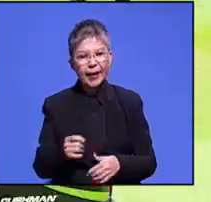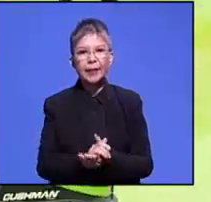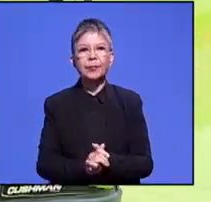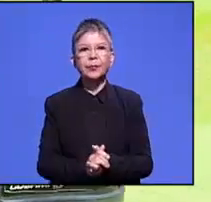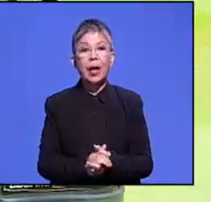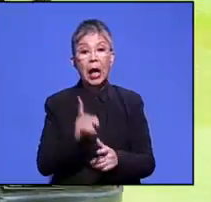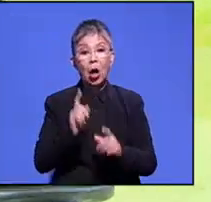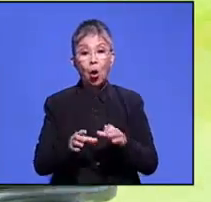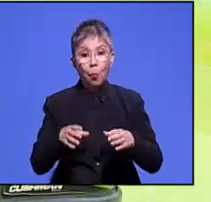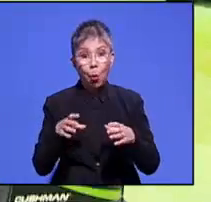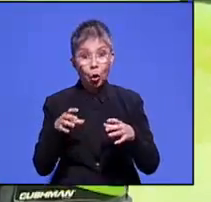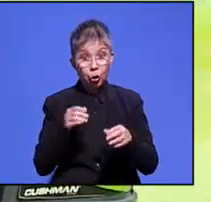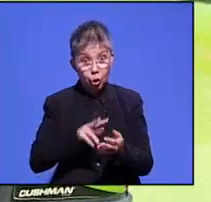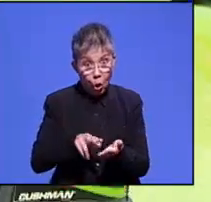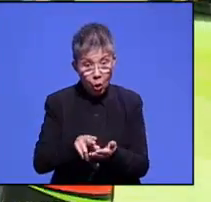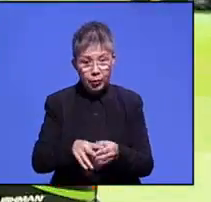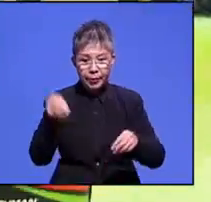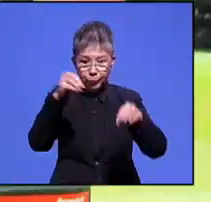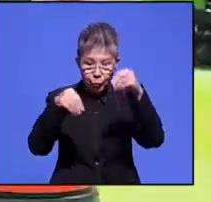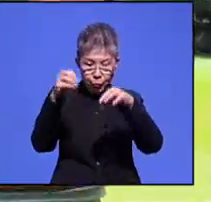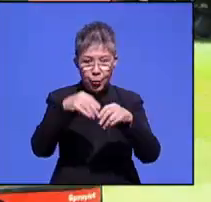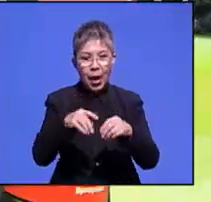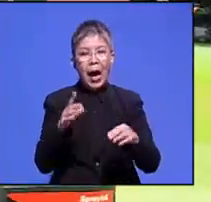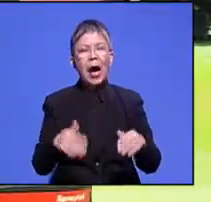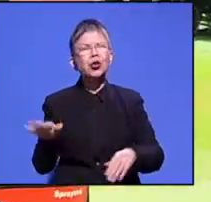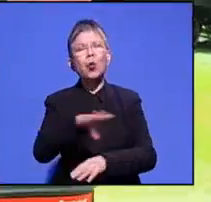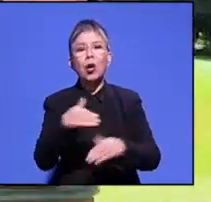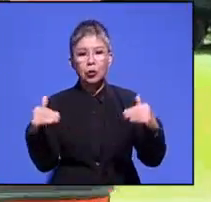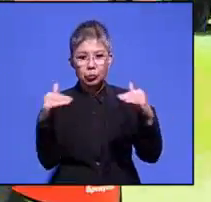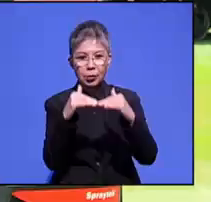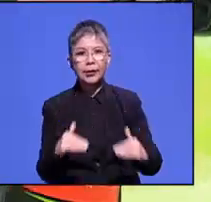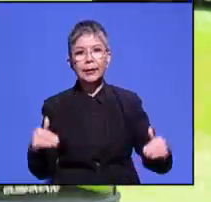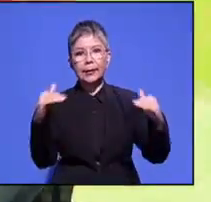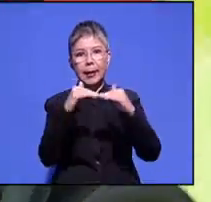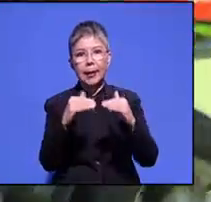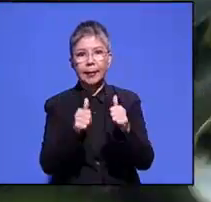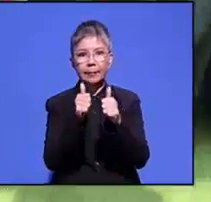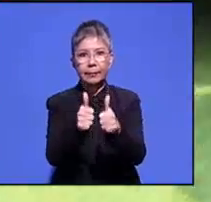bagus-bagus kalau mau bukan masalah santai ini harus